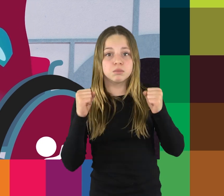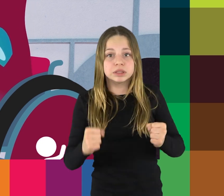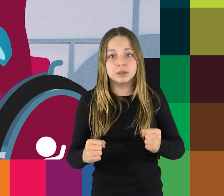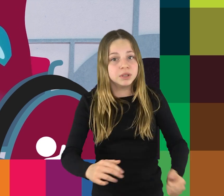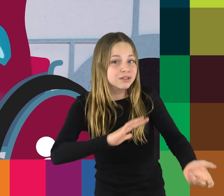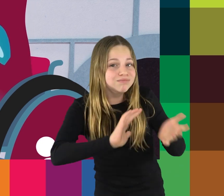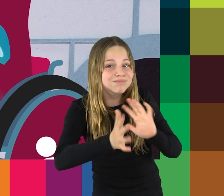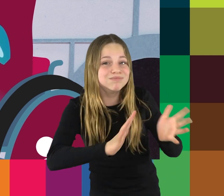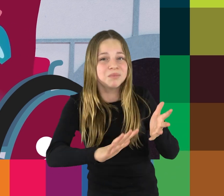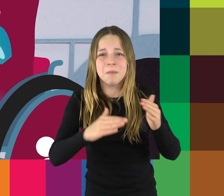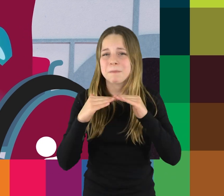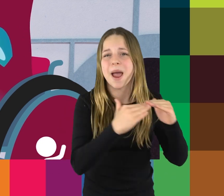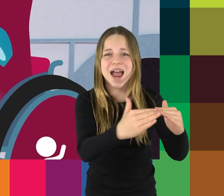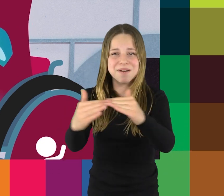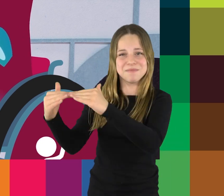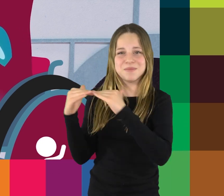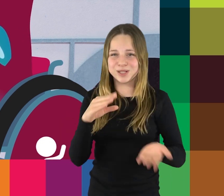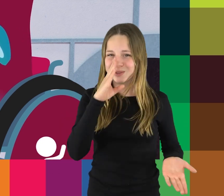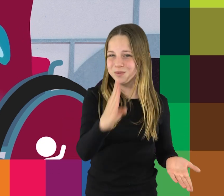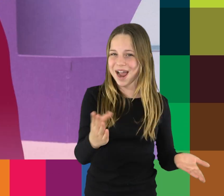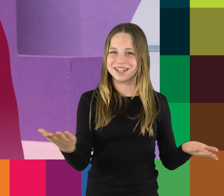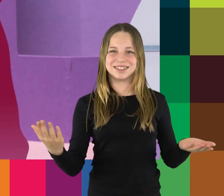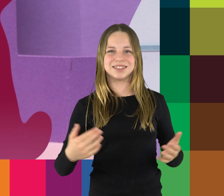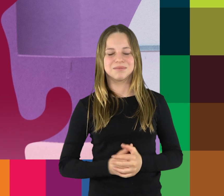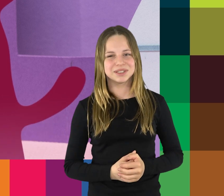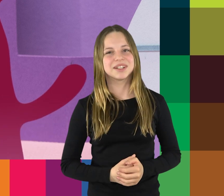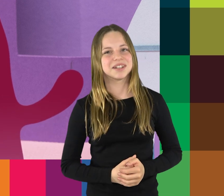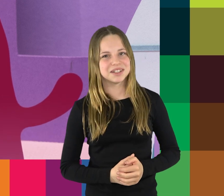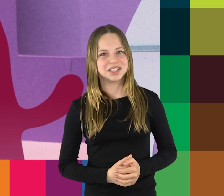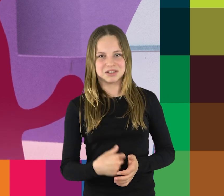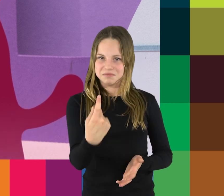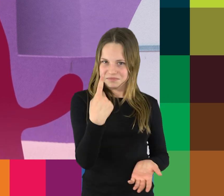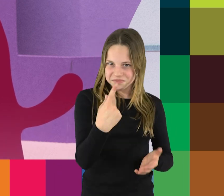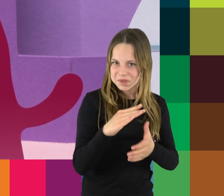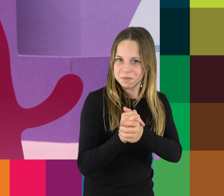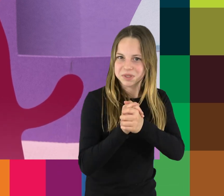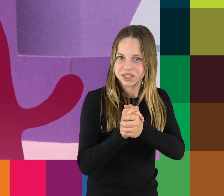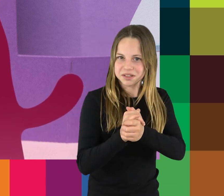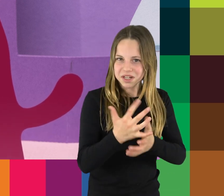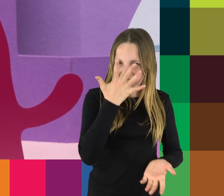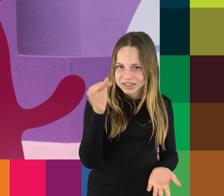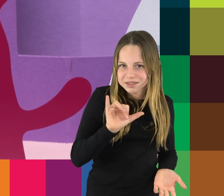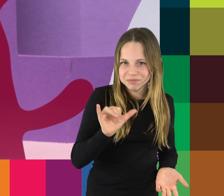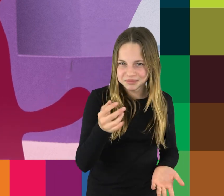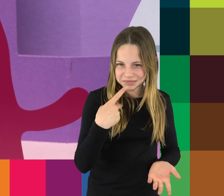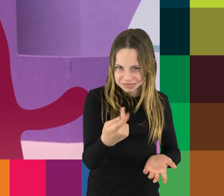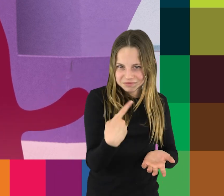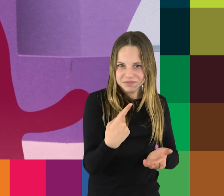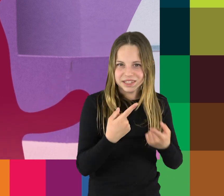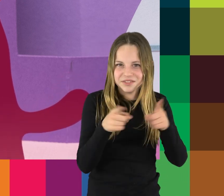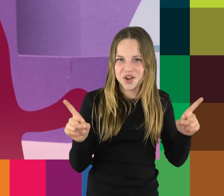avec notre bouche. On a tous des droits. En quoi ressembles-tu à tes amis? En quoi êtes-vous